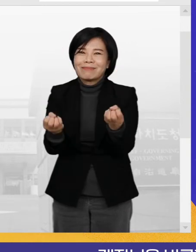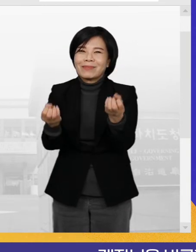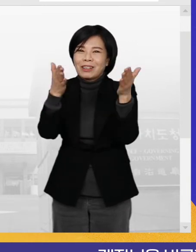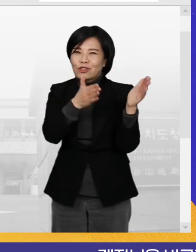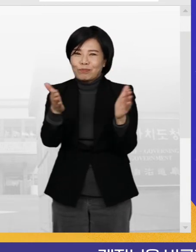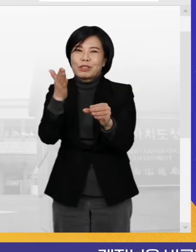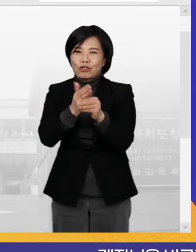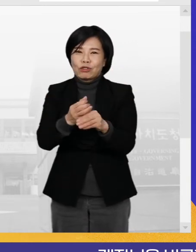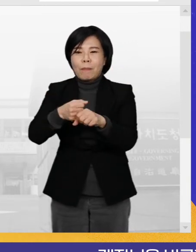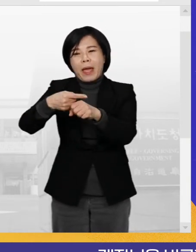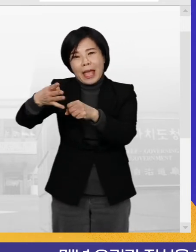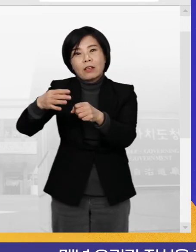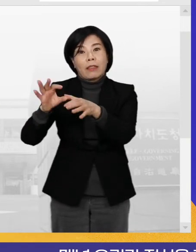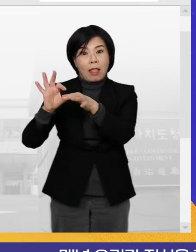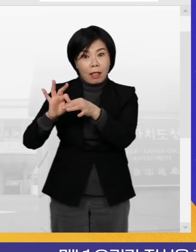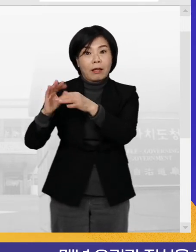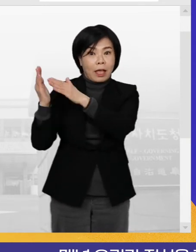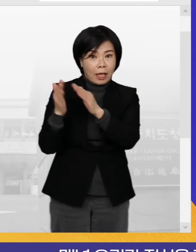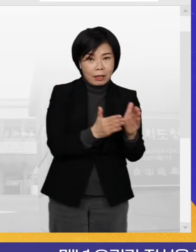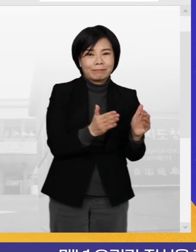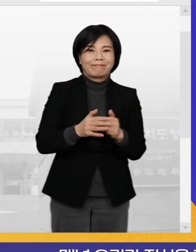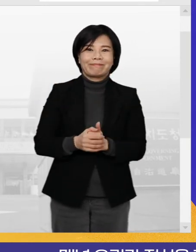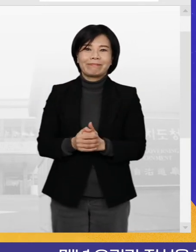하고 있습니다. 매년